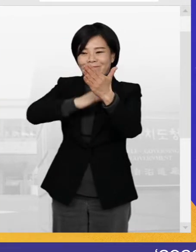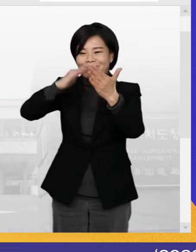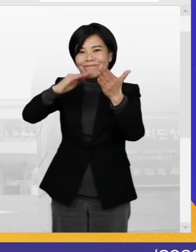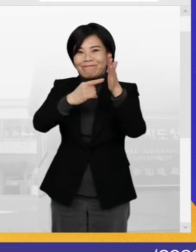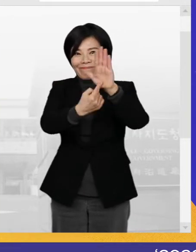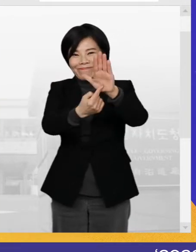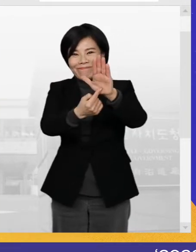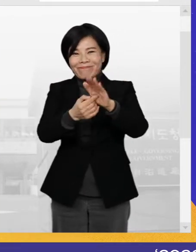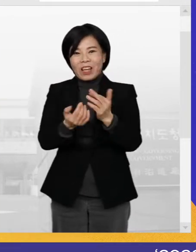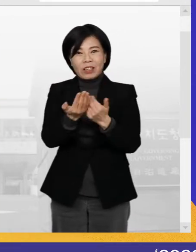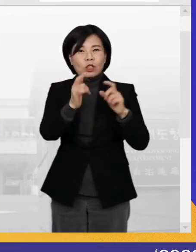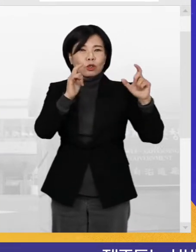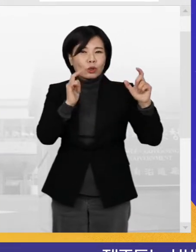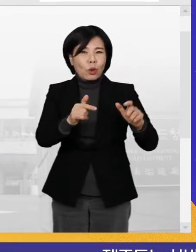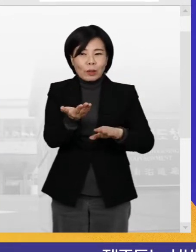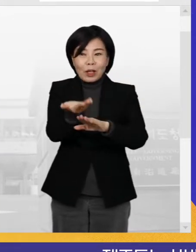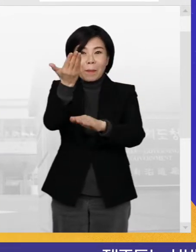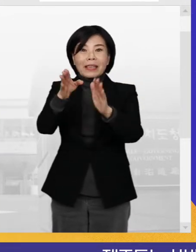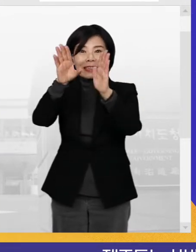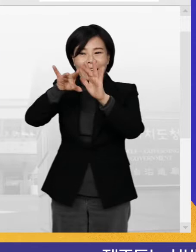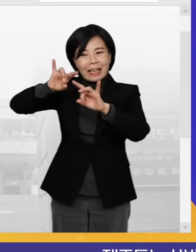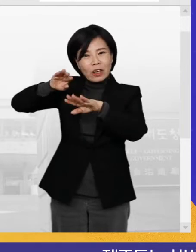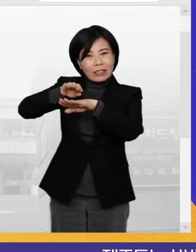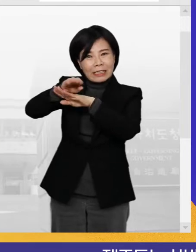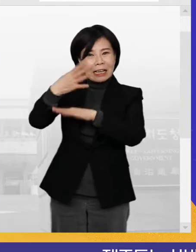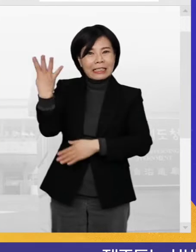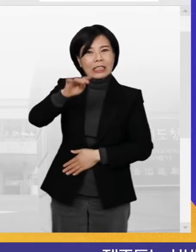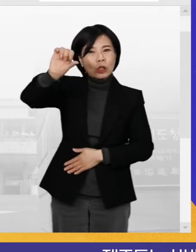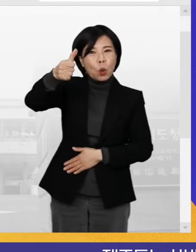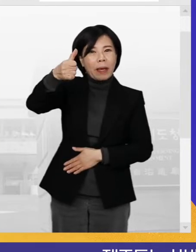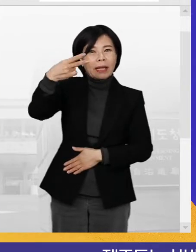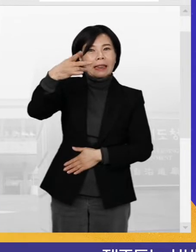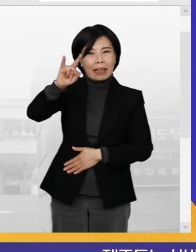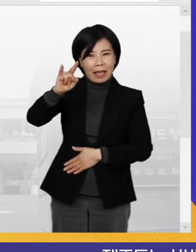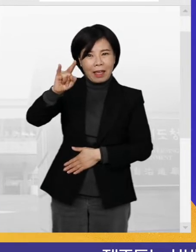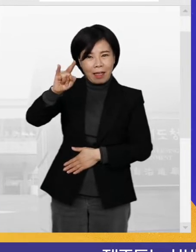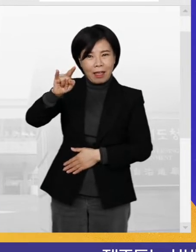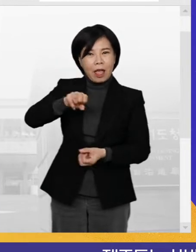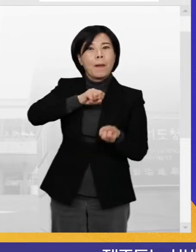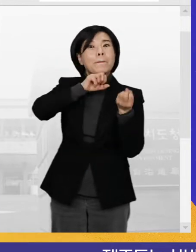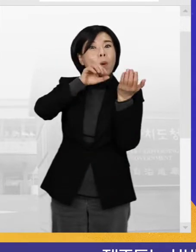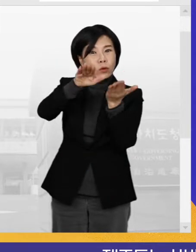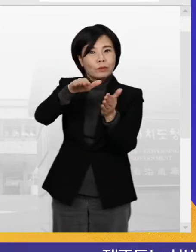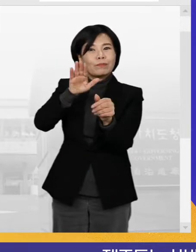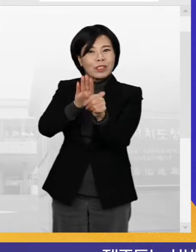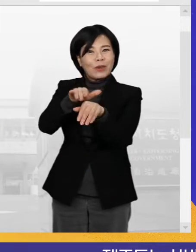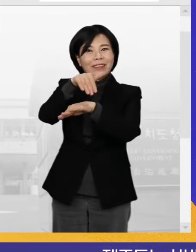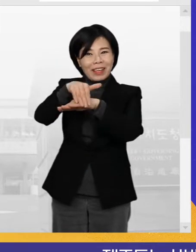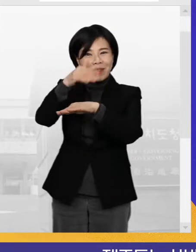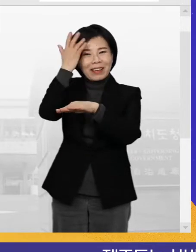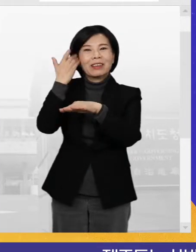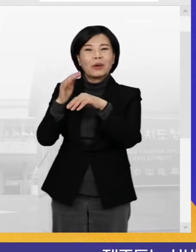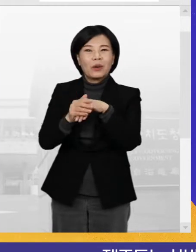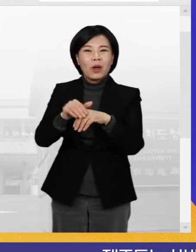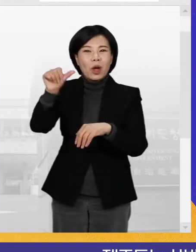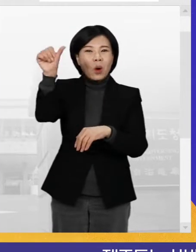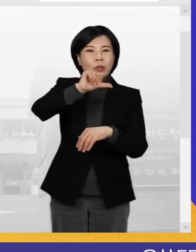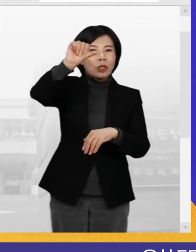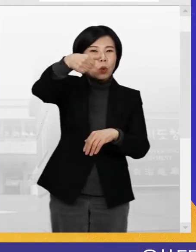사업을 공고했습니다. 제주도는 상반기에 전기차 4,500대 범위 내에서 보급을 지원할